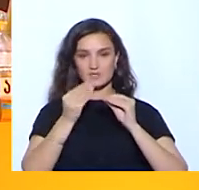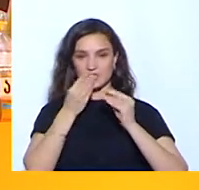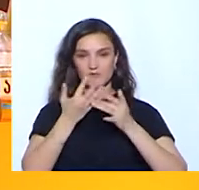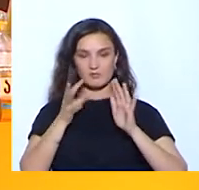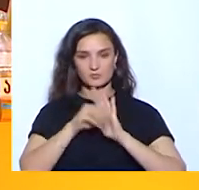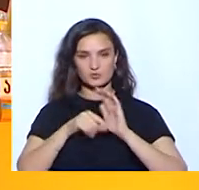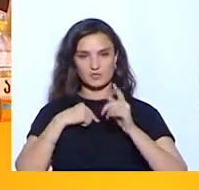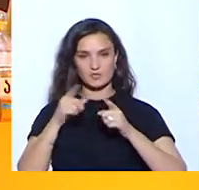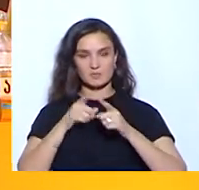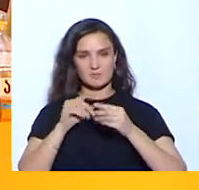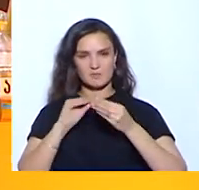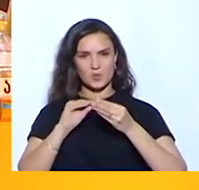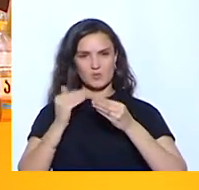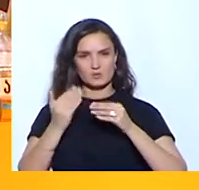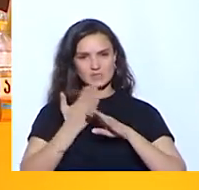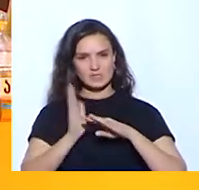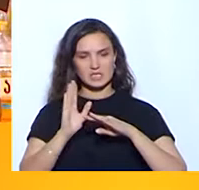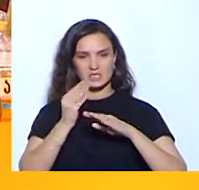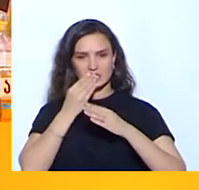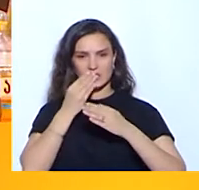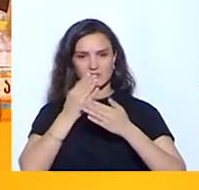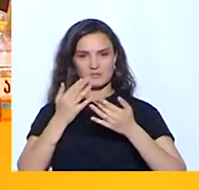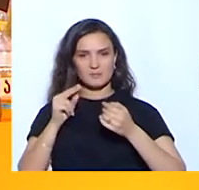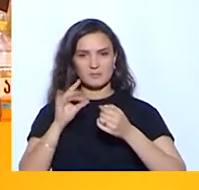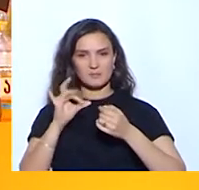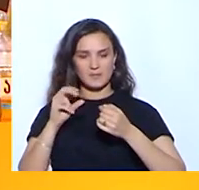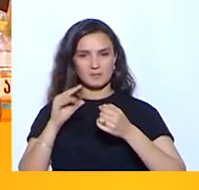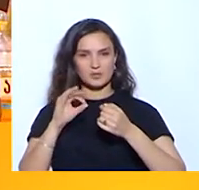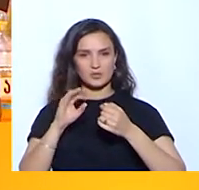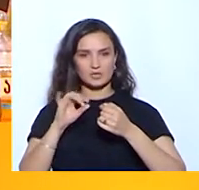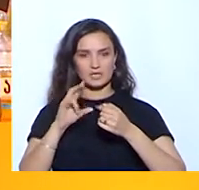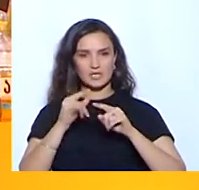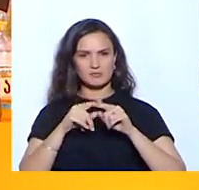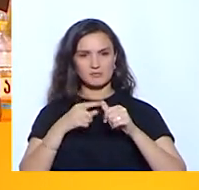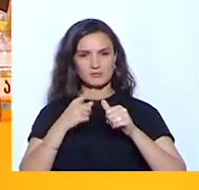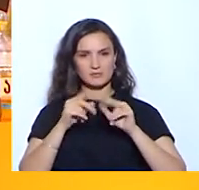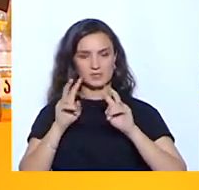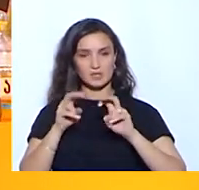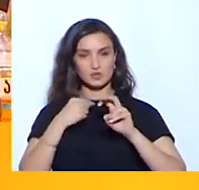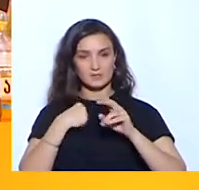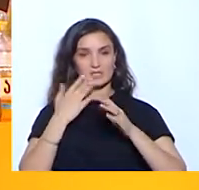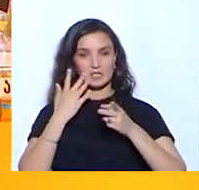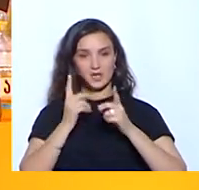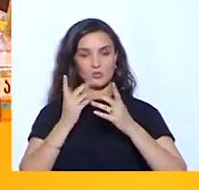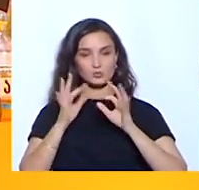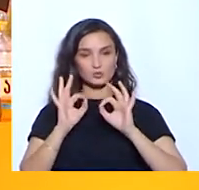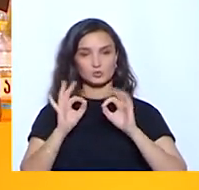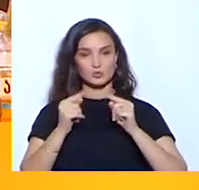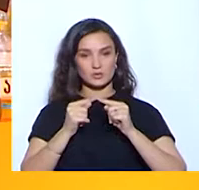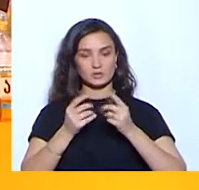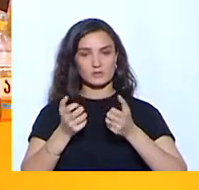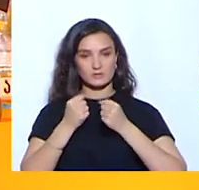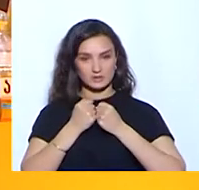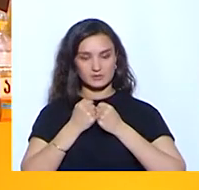ამ ჩვენი მეგობარი ბაქტერიებისთვის ცალკე საკვები, რომელსაც პრებიოტიკები ჰქვია. ანუ რეალურად ჩვენ თუ სწორად ავირჩევთ